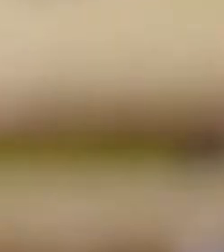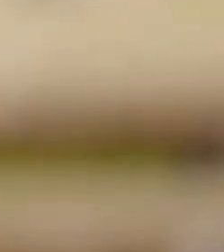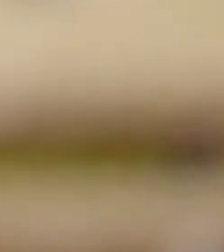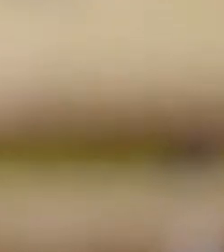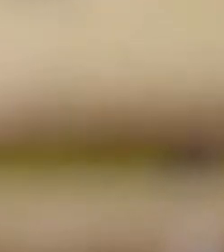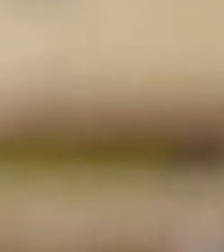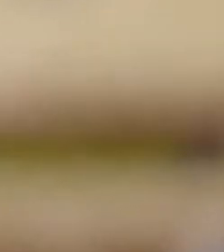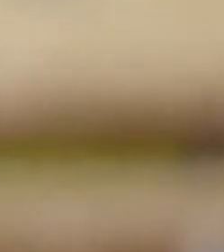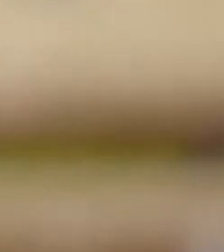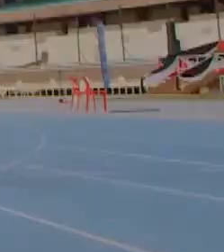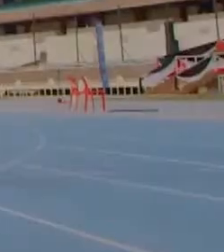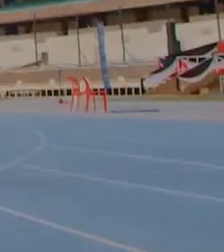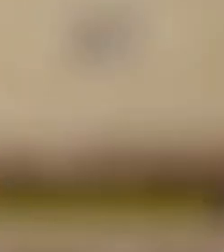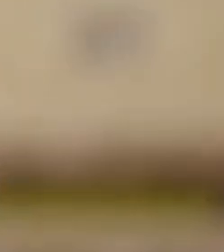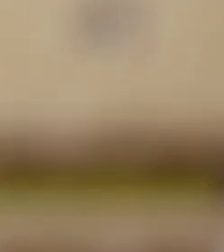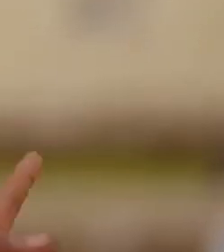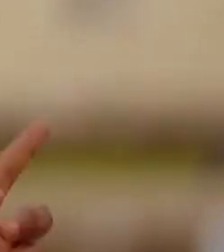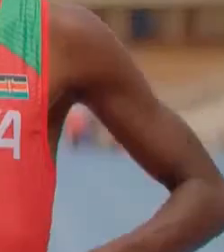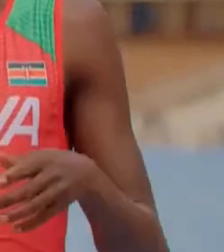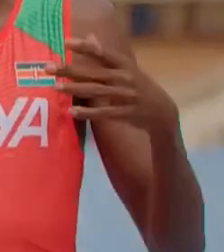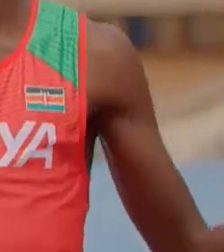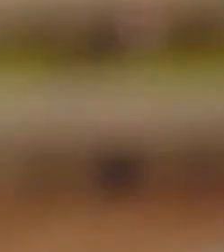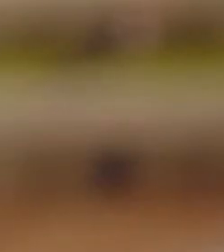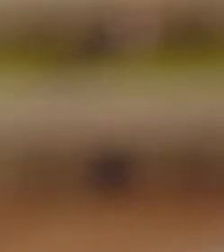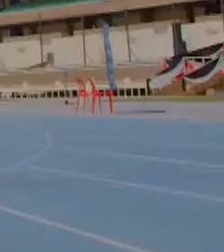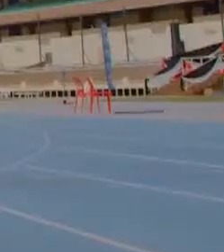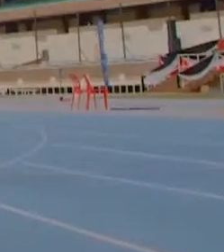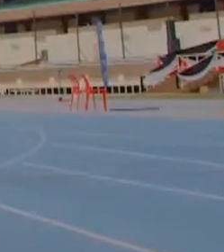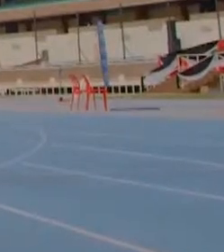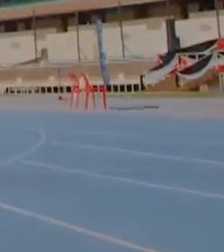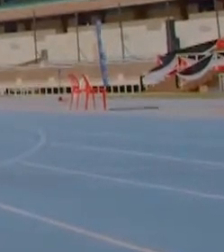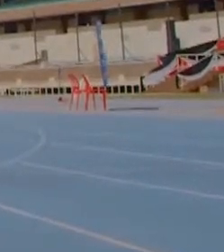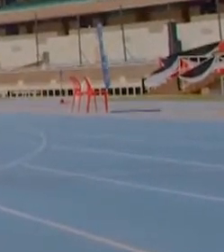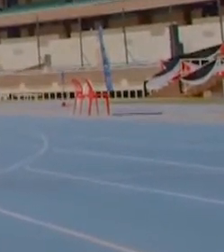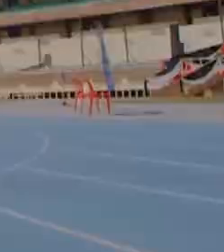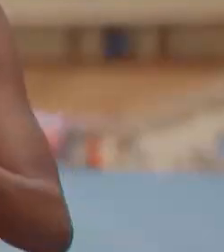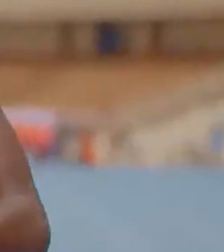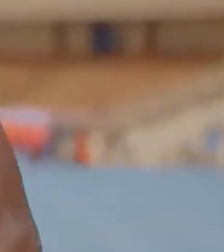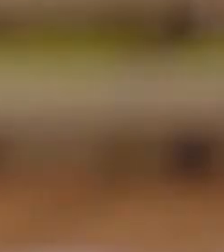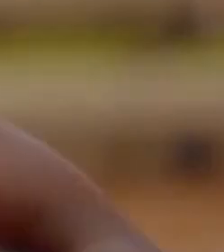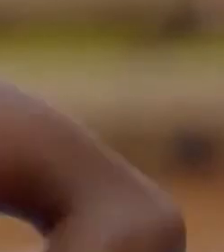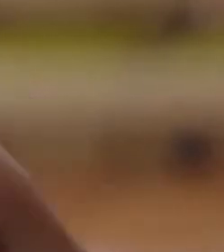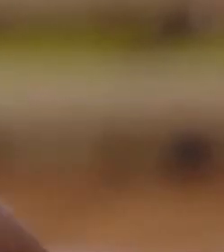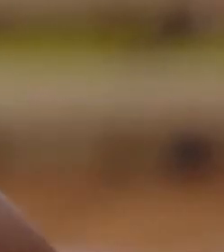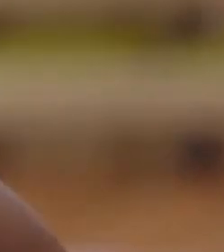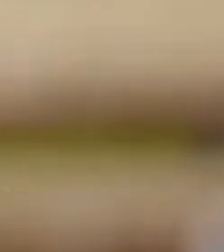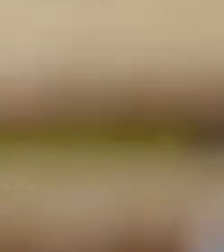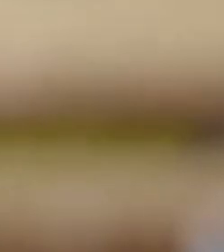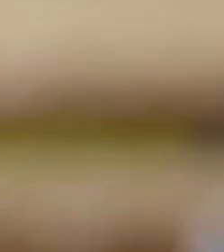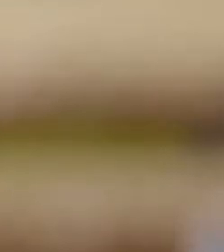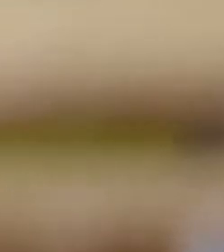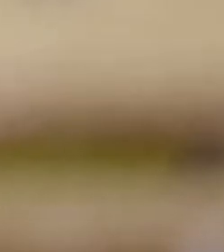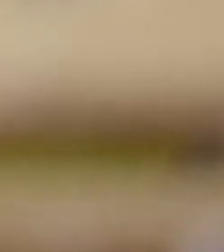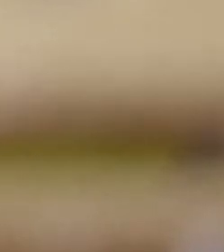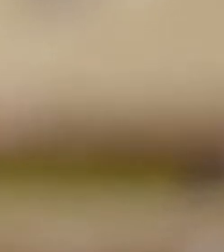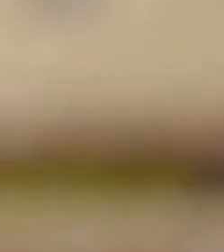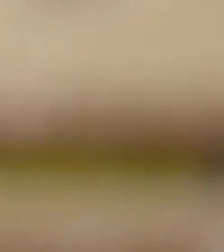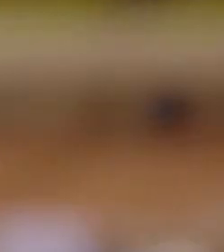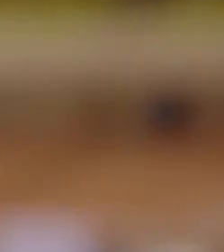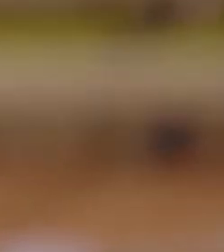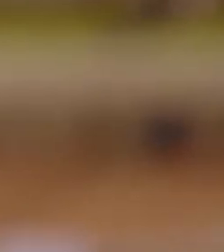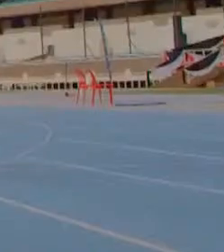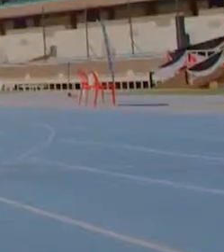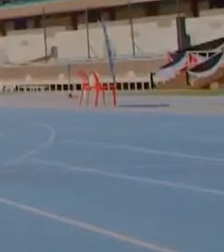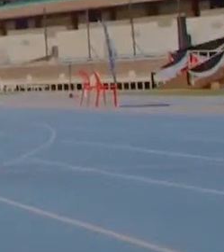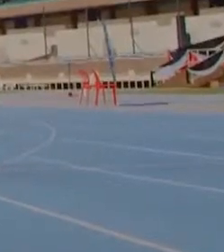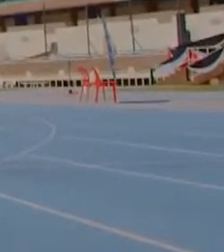nini? Tunataka kule. Tukilemewa? Silver. Kiki umana? Basi bronze. Very good. Nataka utoke hapa Nairobi hadi Tokyo, Japan. Are we